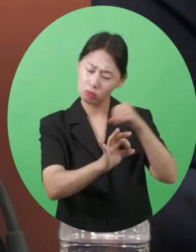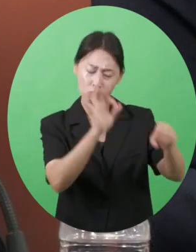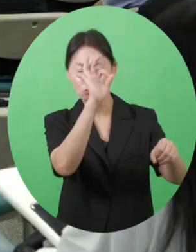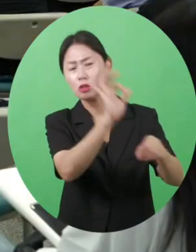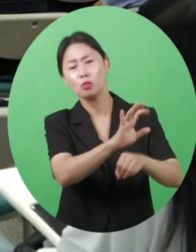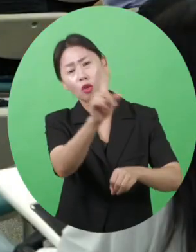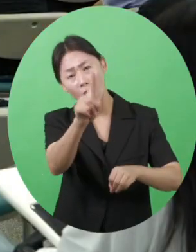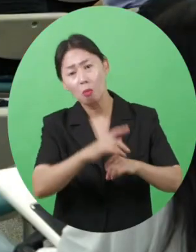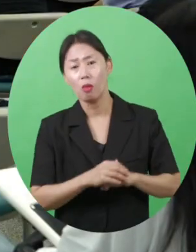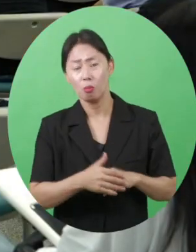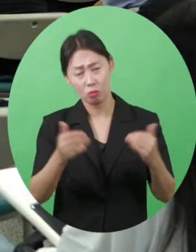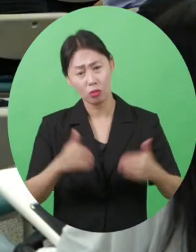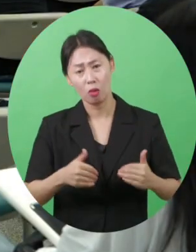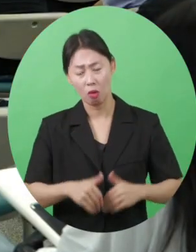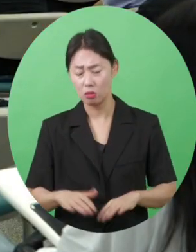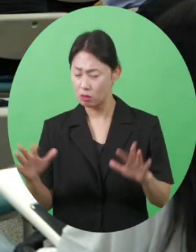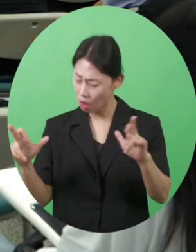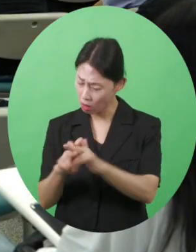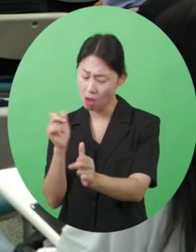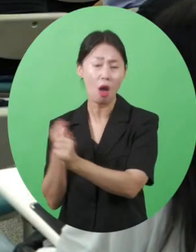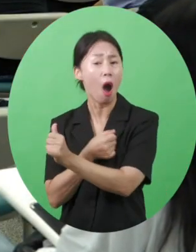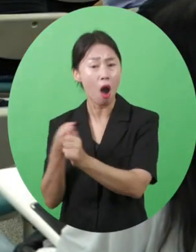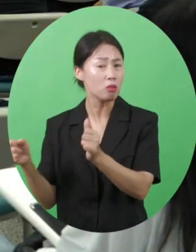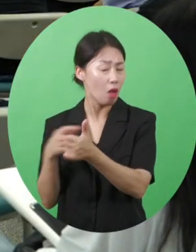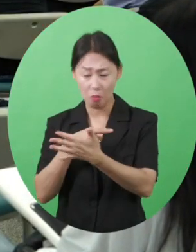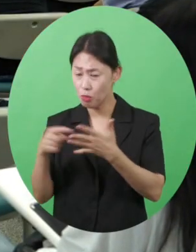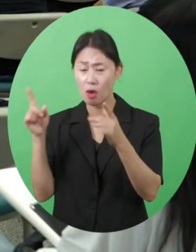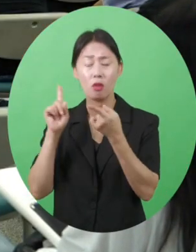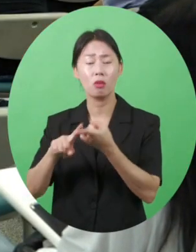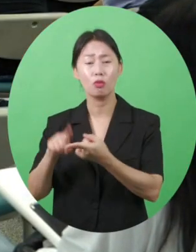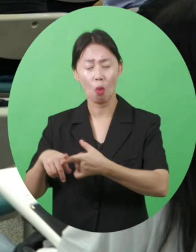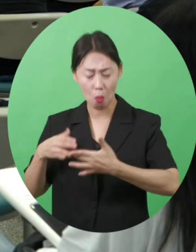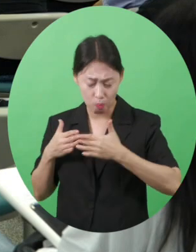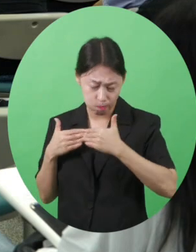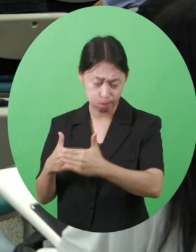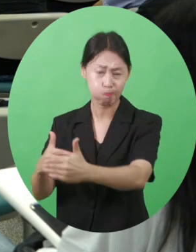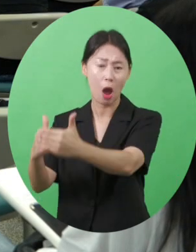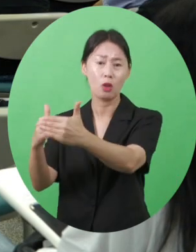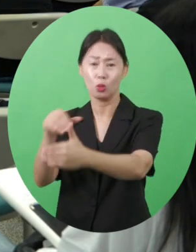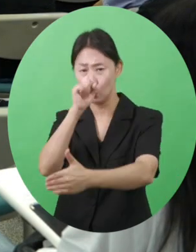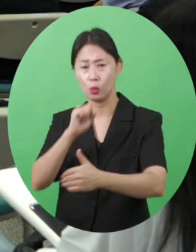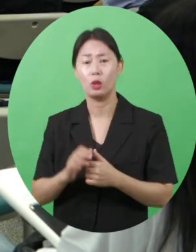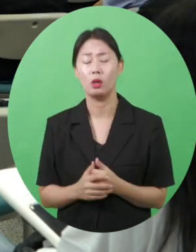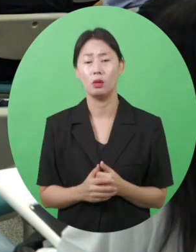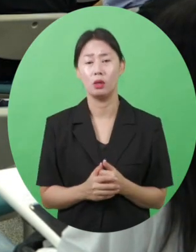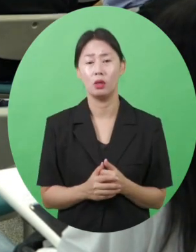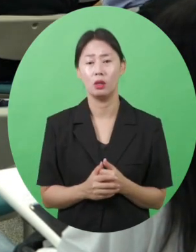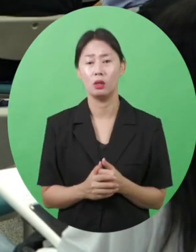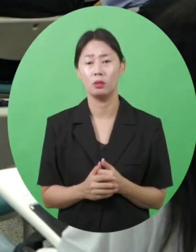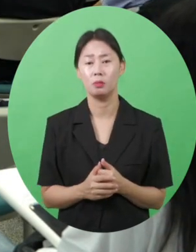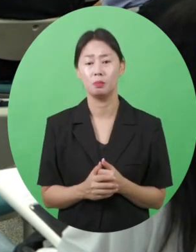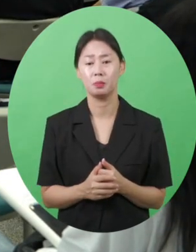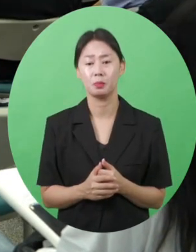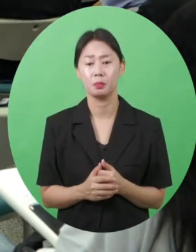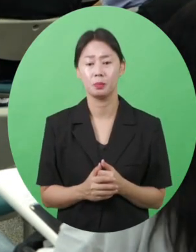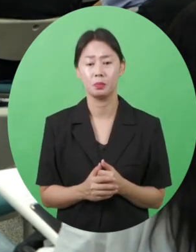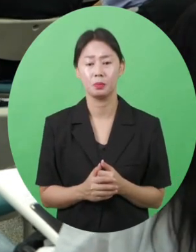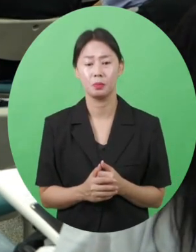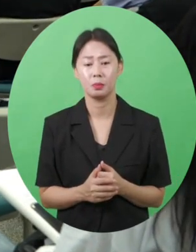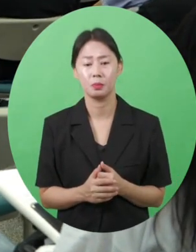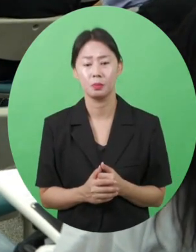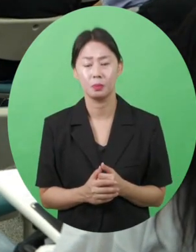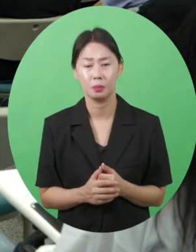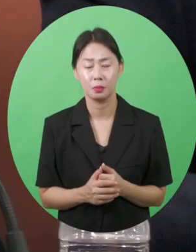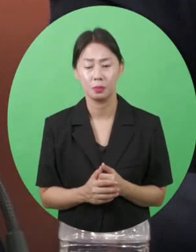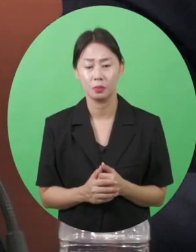통해서 학대 피해 장애인에 대한 지원을 꾸준히 할 수 있도록 그런 동료도 필요할 것 같아서요.